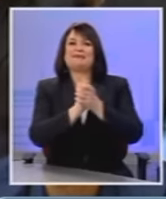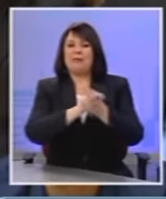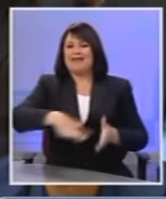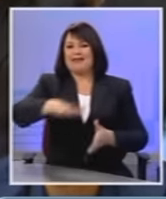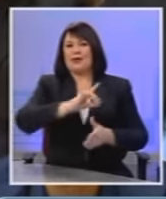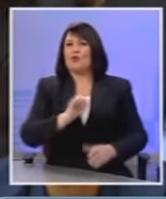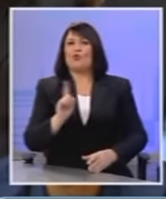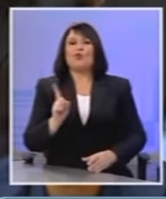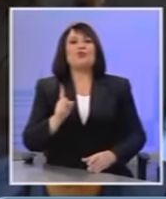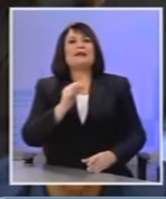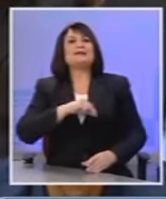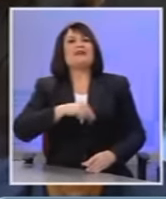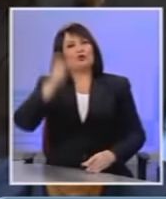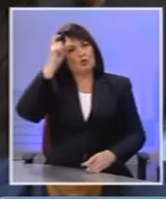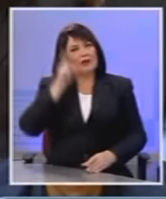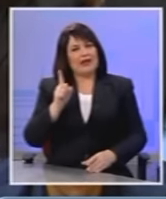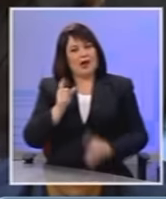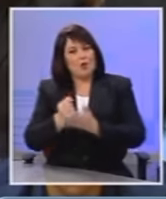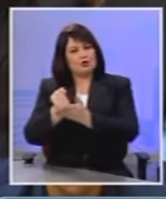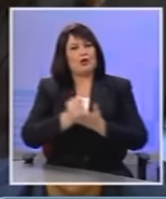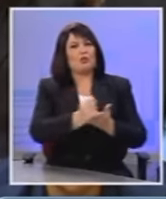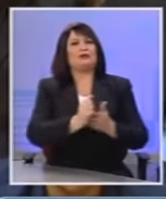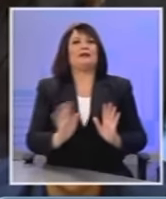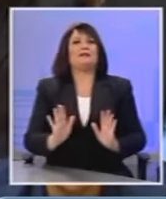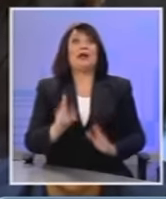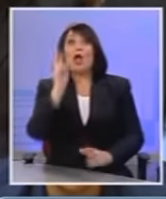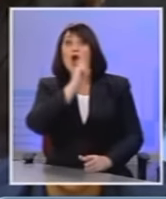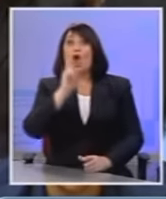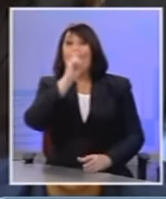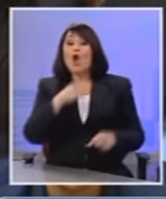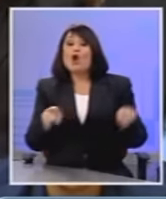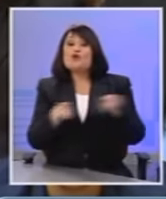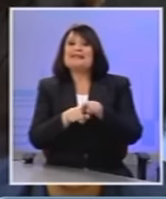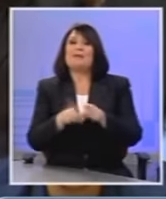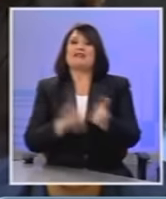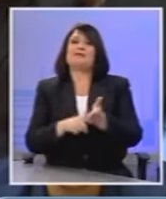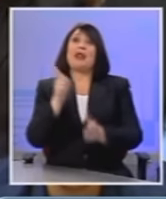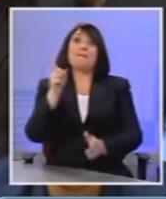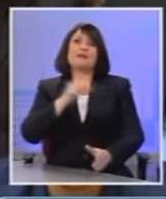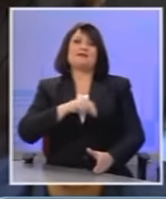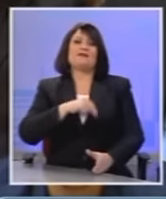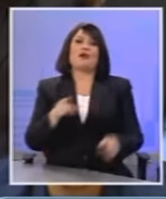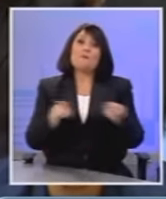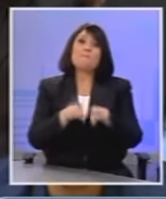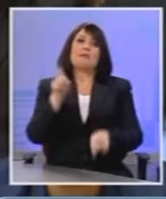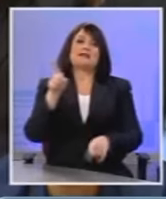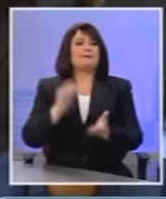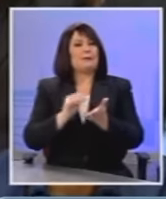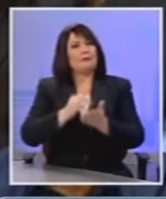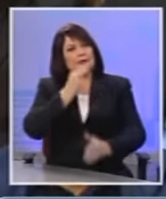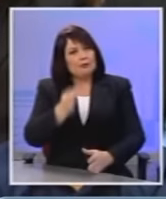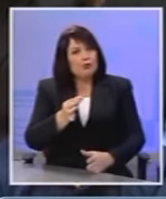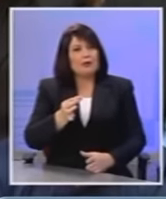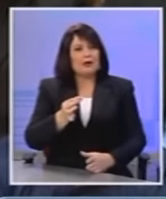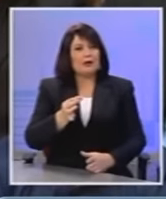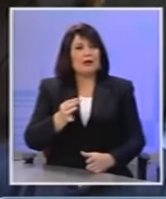ούτε βεβαίως με τα συμφέροντα της Τουρκίας. Είναι με τα συμφέροντα της Ρωσίας και θα πρέπει για μία ακόμη φορά να επαναλάβουμε.